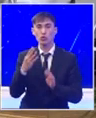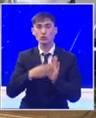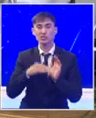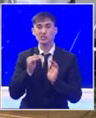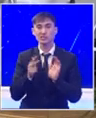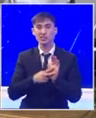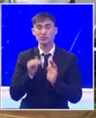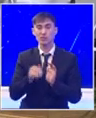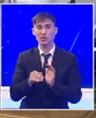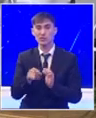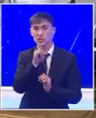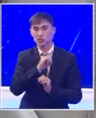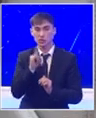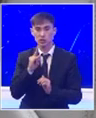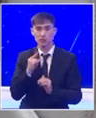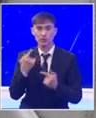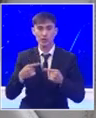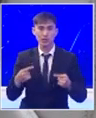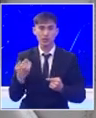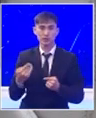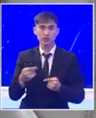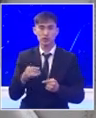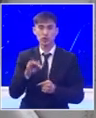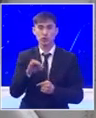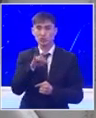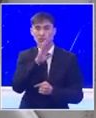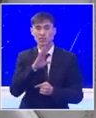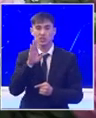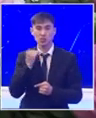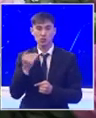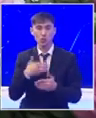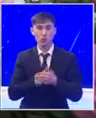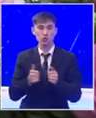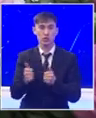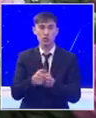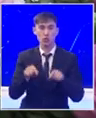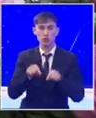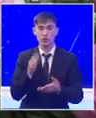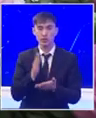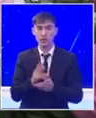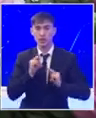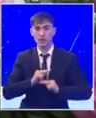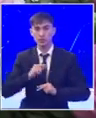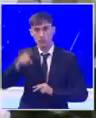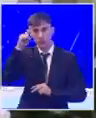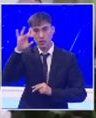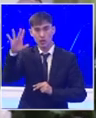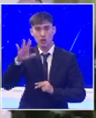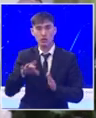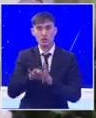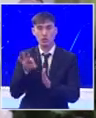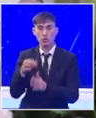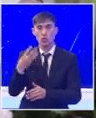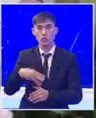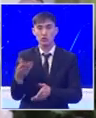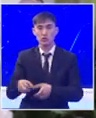мыңы нәзік жан. Түрлі сала тұтқасын ұстап жүрген жетісулық қыз-келіншектердің озықтары осында. Еңбегімен елге танылған таңдаулы деген 30